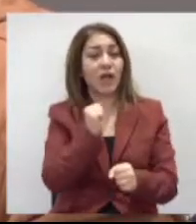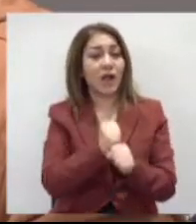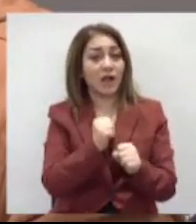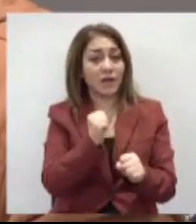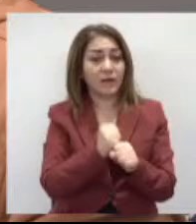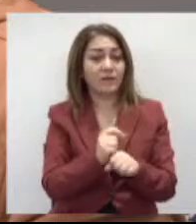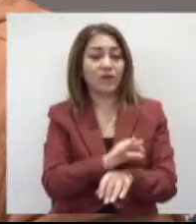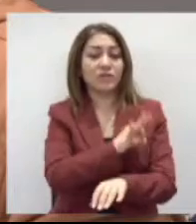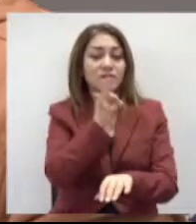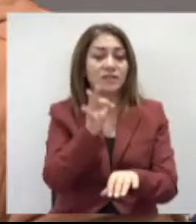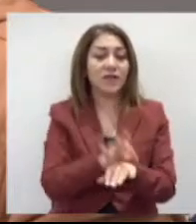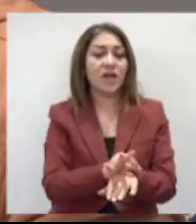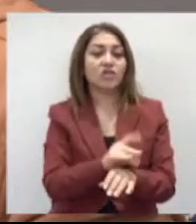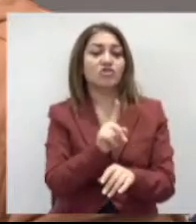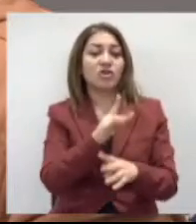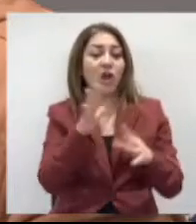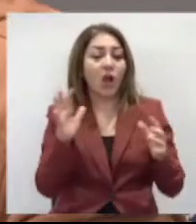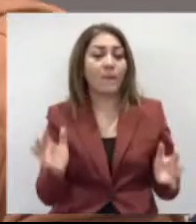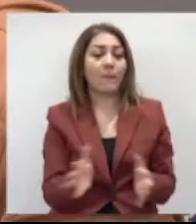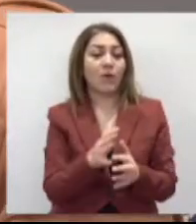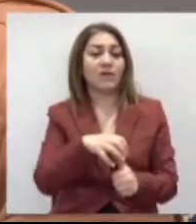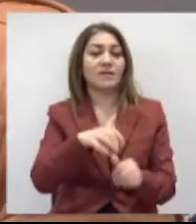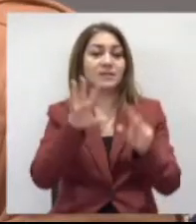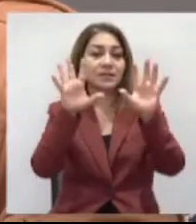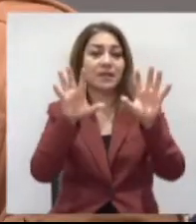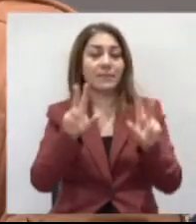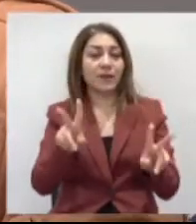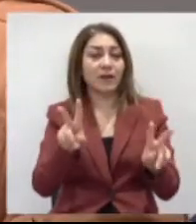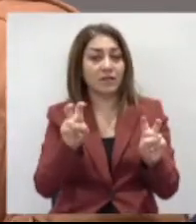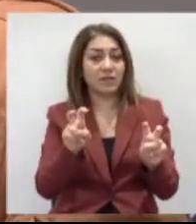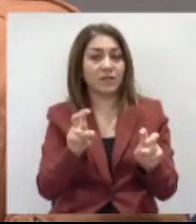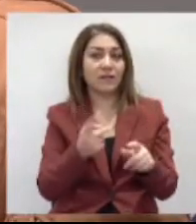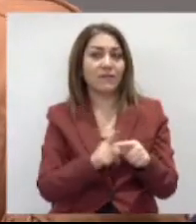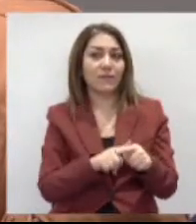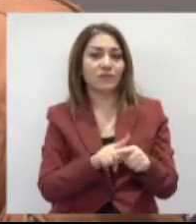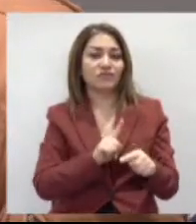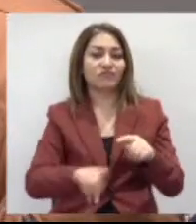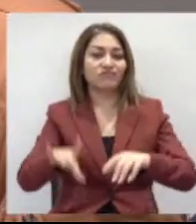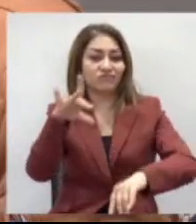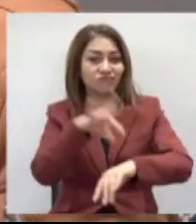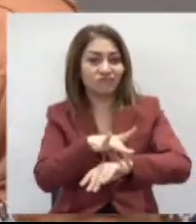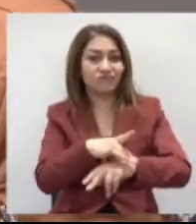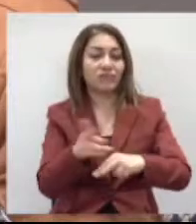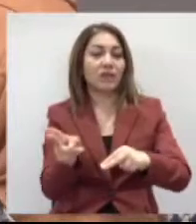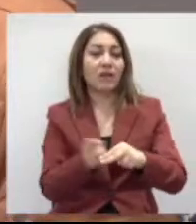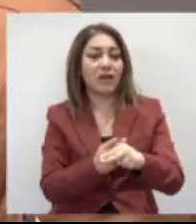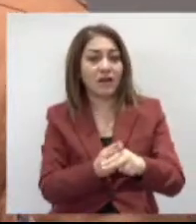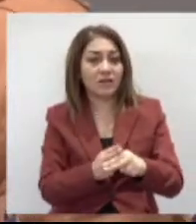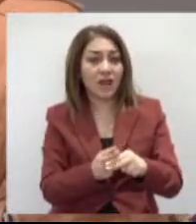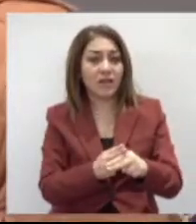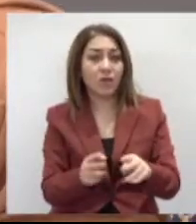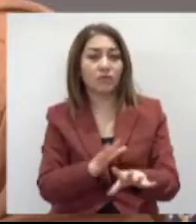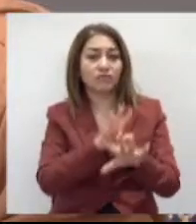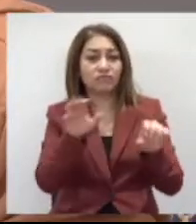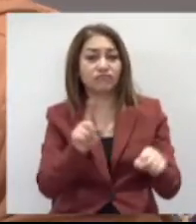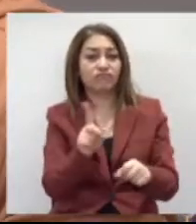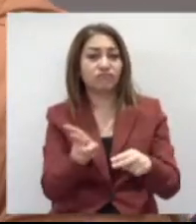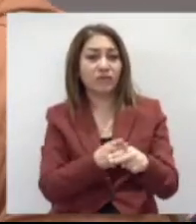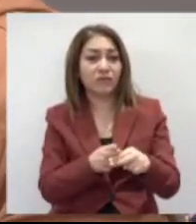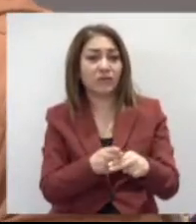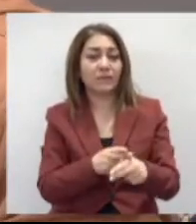այնպիսի երաշխիքների մասին սահմանադրական, որ ախտորոշումից սկսած կանխարգելող, հա, եւ